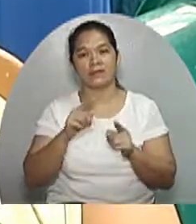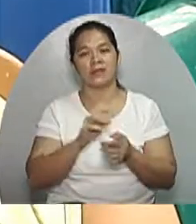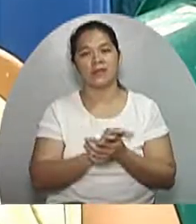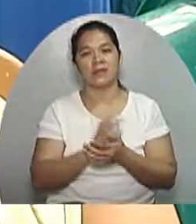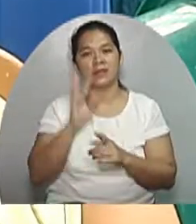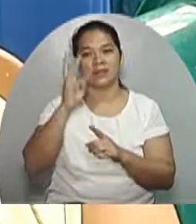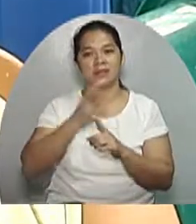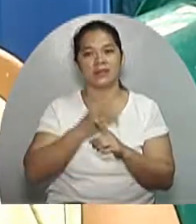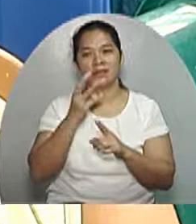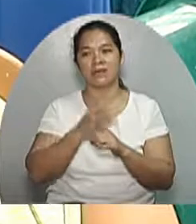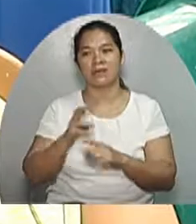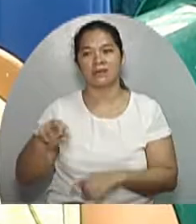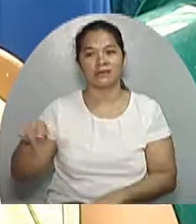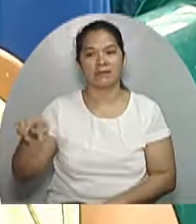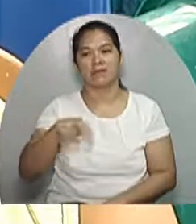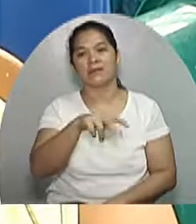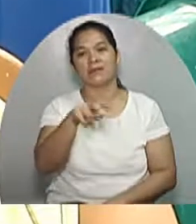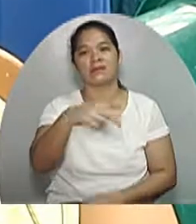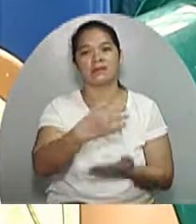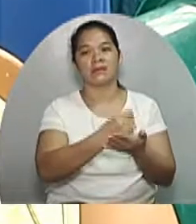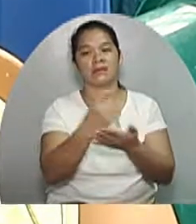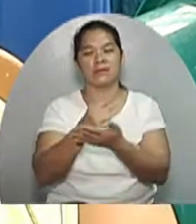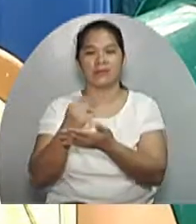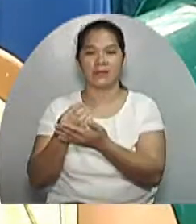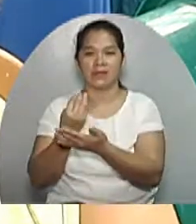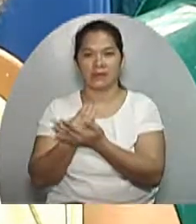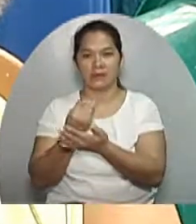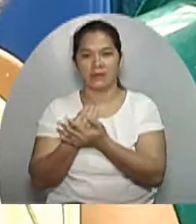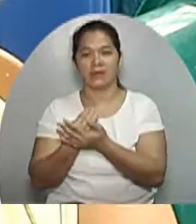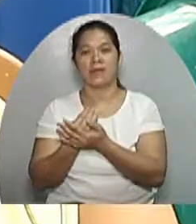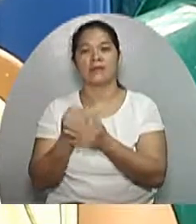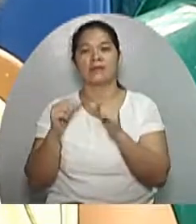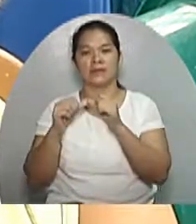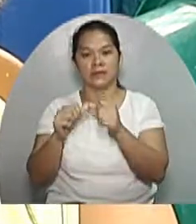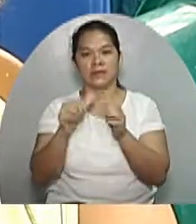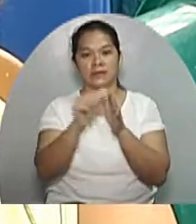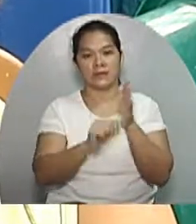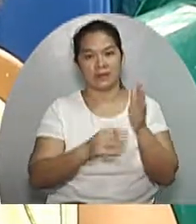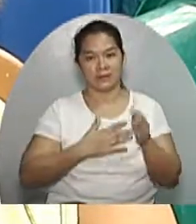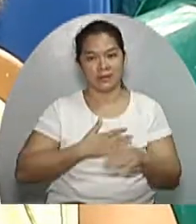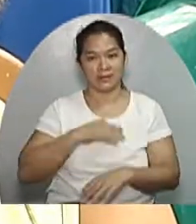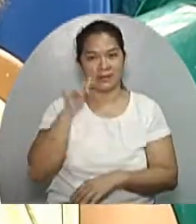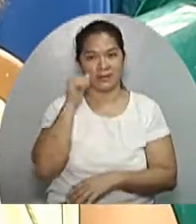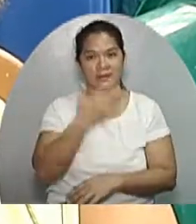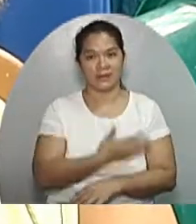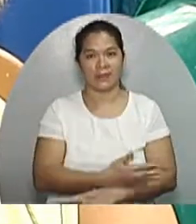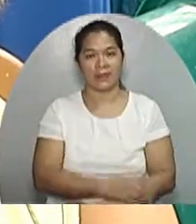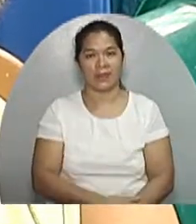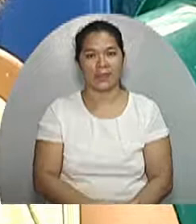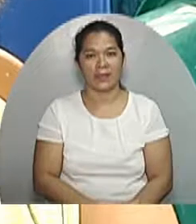May 6 na buwan na akong lakad ng lakad para malikom ko nga ang pera para matuloy ang operasyon ng anak ko.